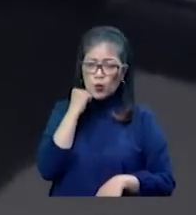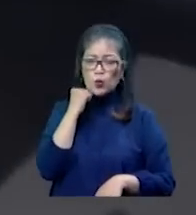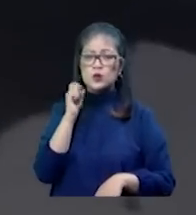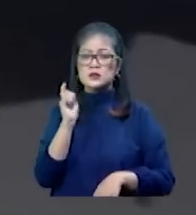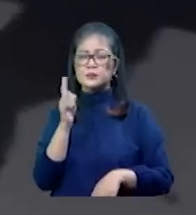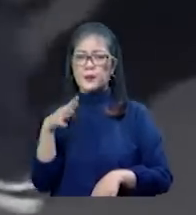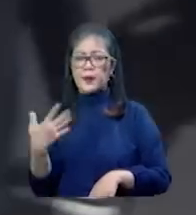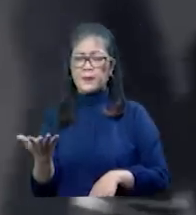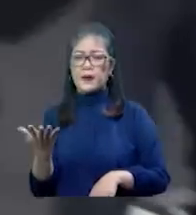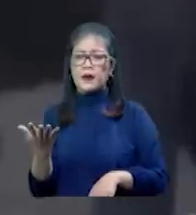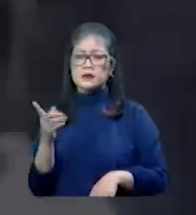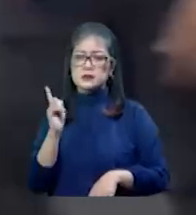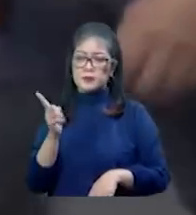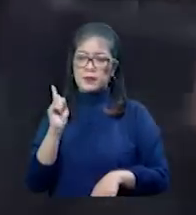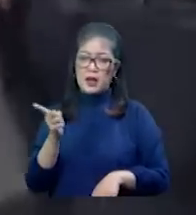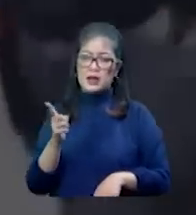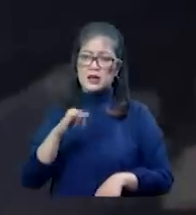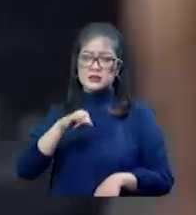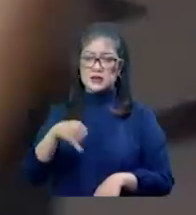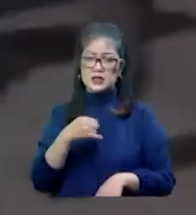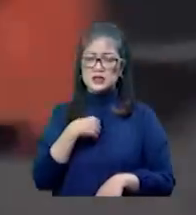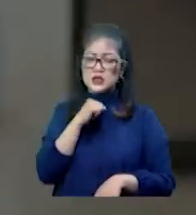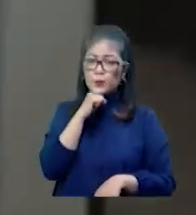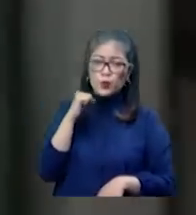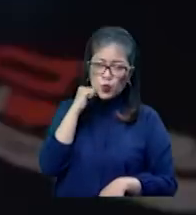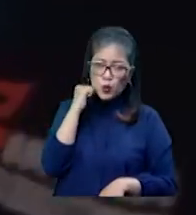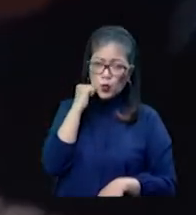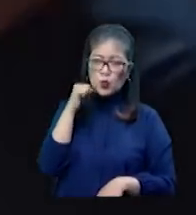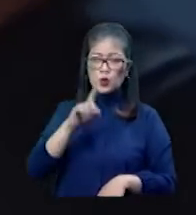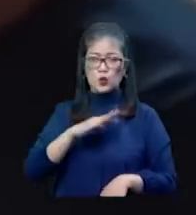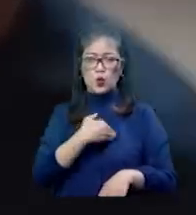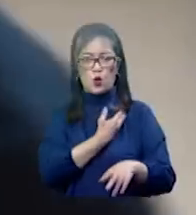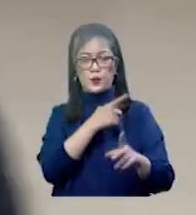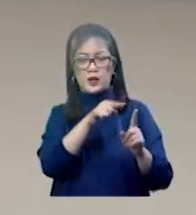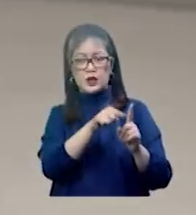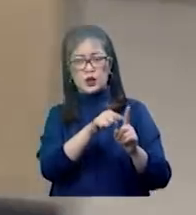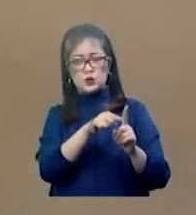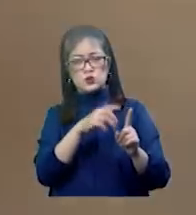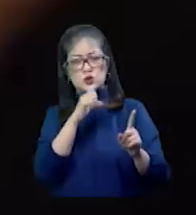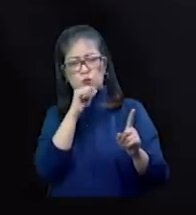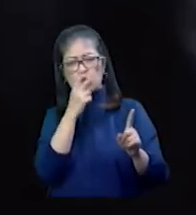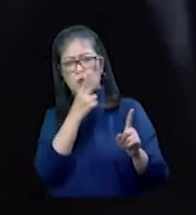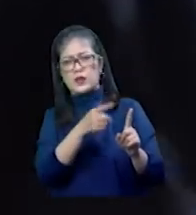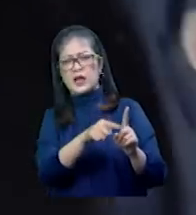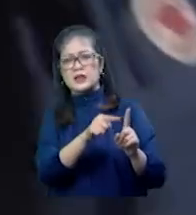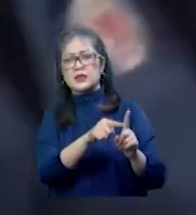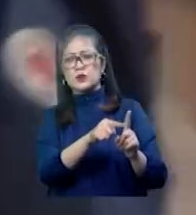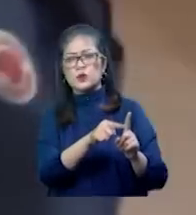pelaku. Sebelum tewas, korban sempat menyerang pelaku dengan anak panah, kemudian kabur mengendarai motor.